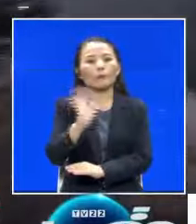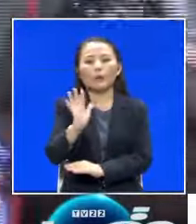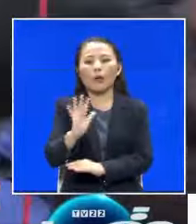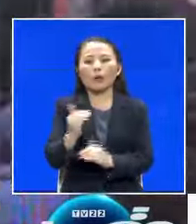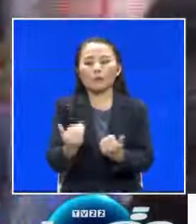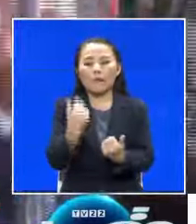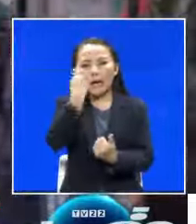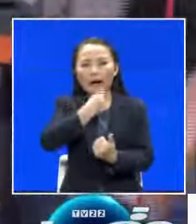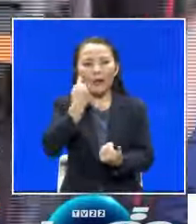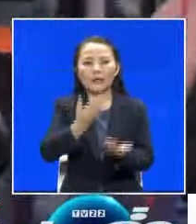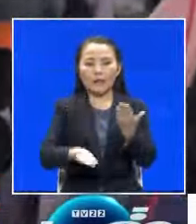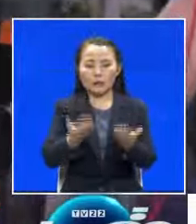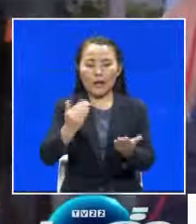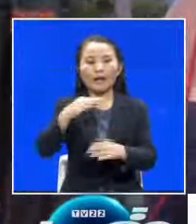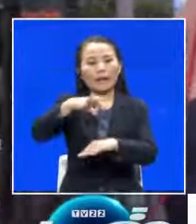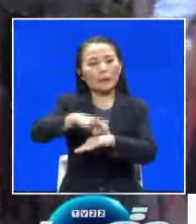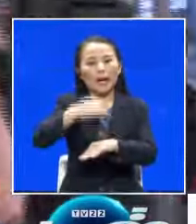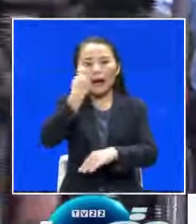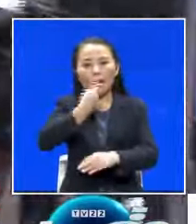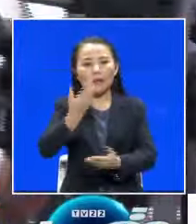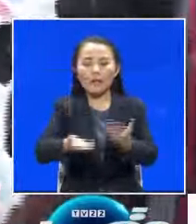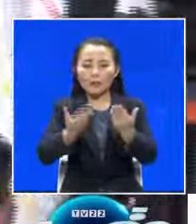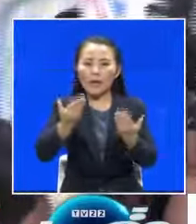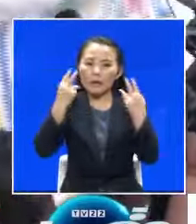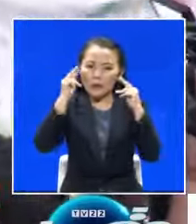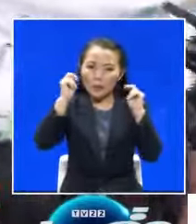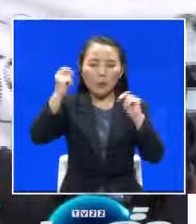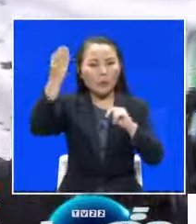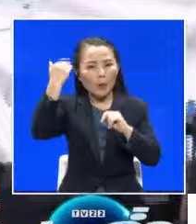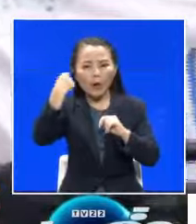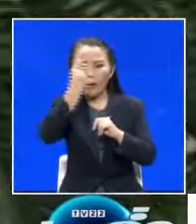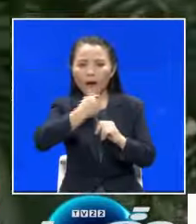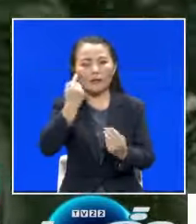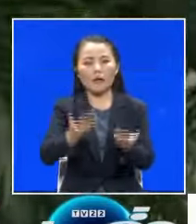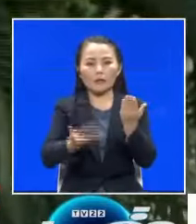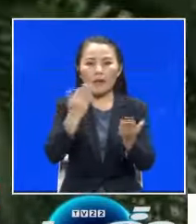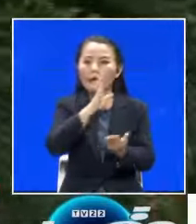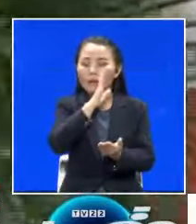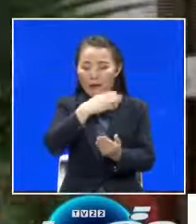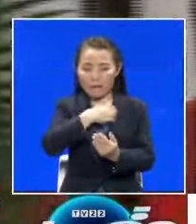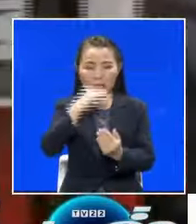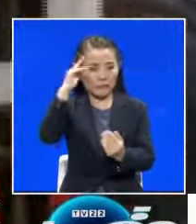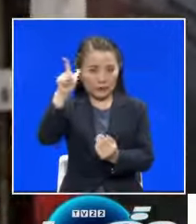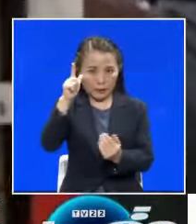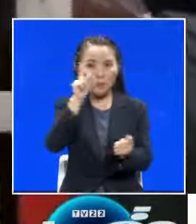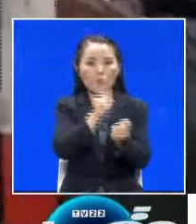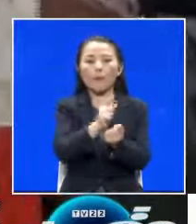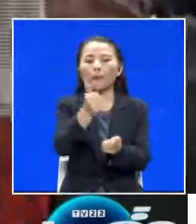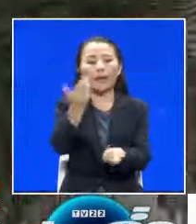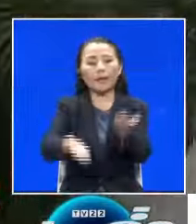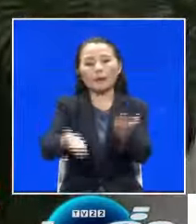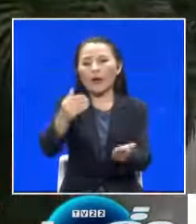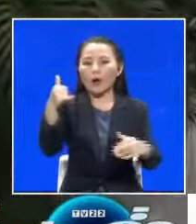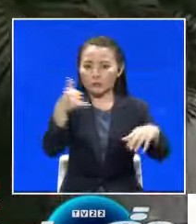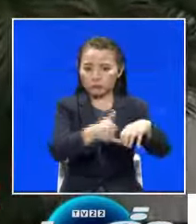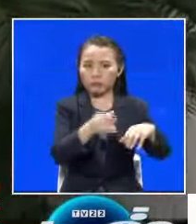ไม่ว่าจะเป็นบุคคลใดตำแหน่งใดเป็นอดีตนายกหรือเป็นใครก็ตามเข้าพบได้เลยนะคะขณะเดียวกันอดีต